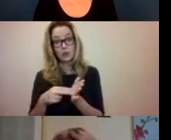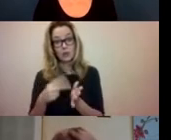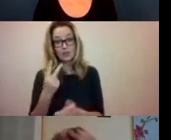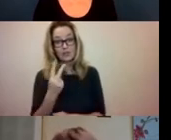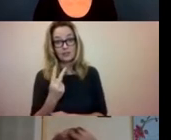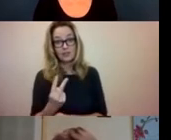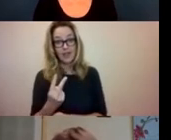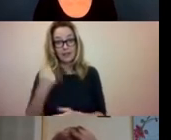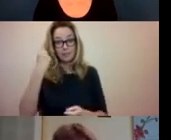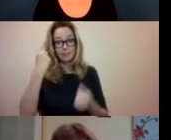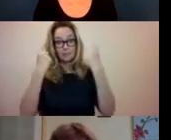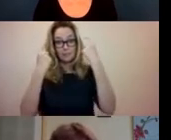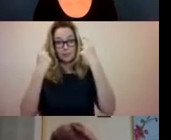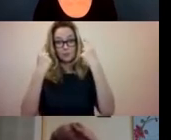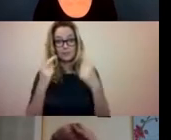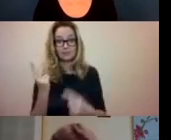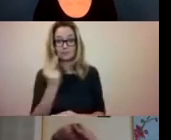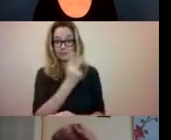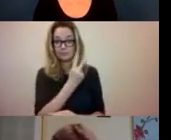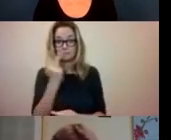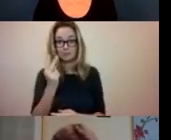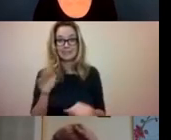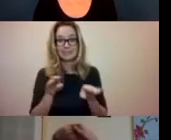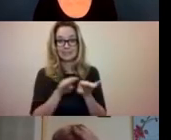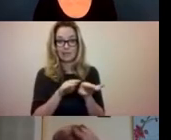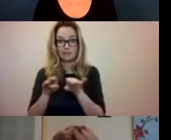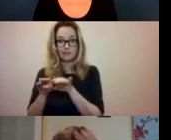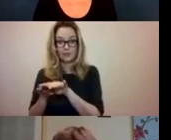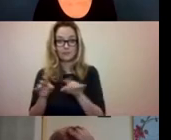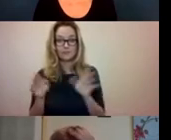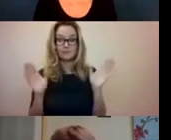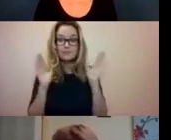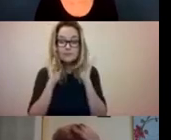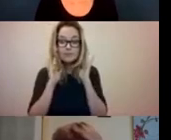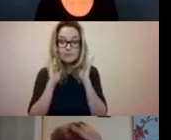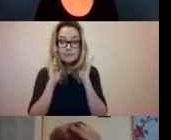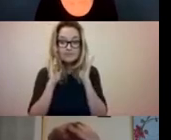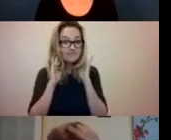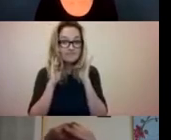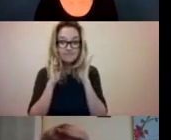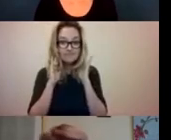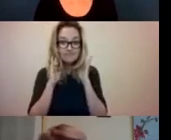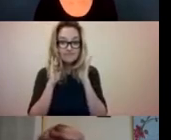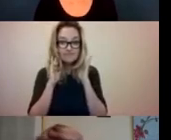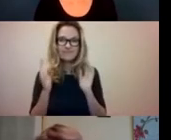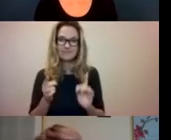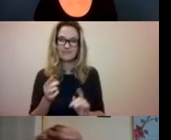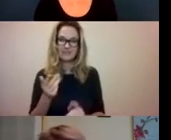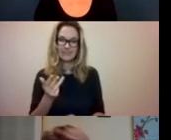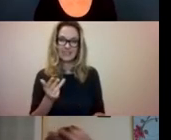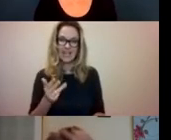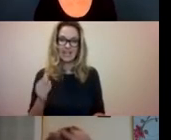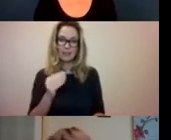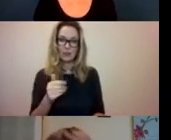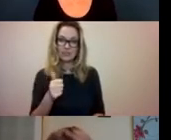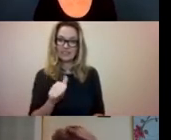precies even slecht. En, maar ik had in 1960 waren ze niet zo goed daarmee. Dus